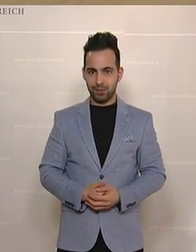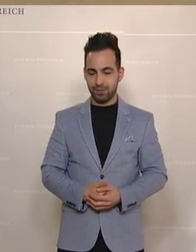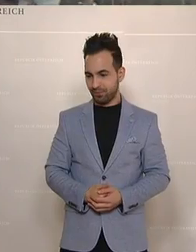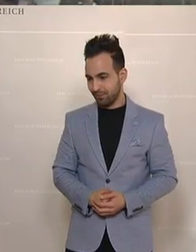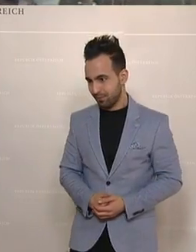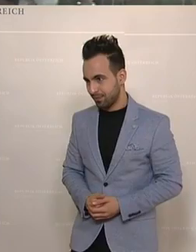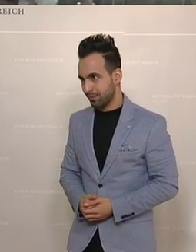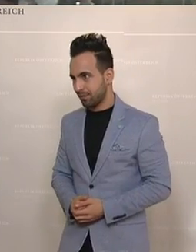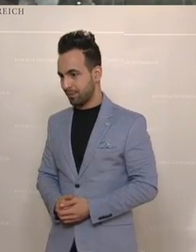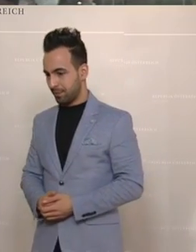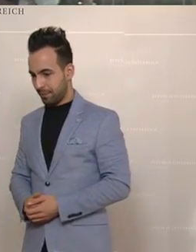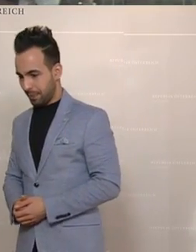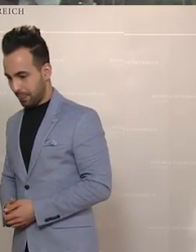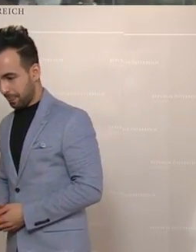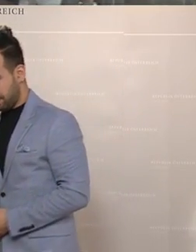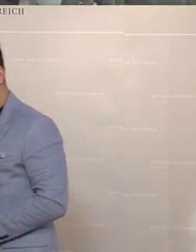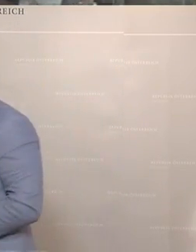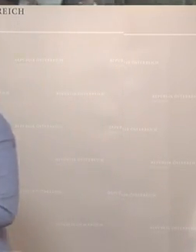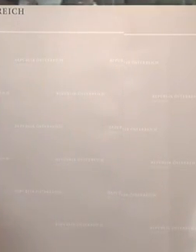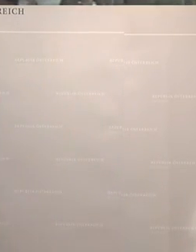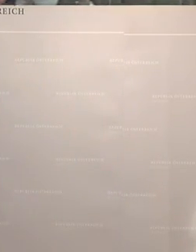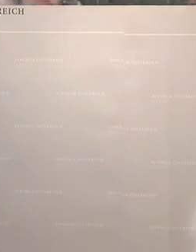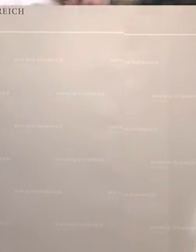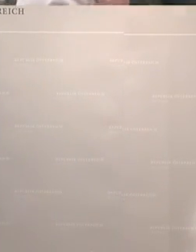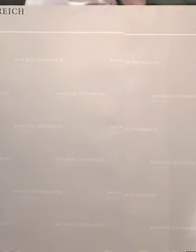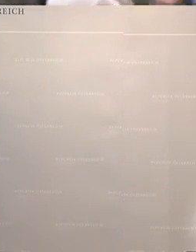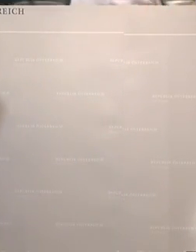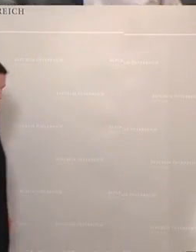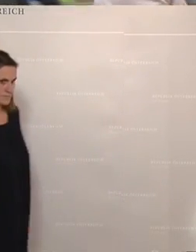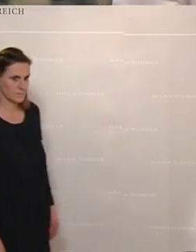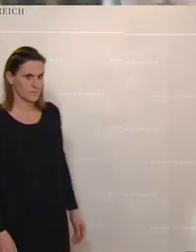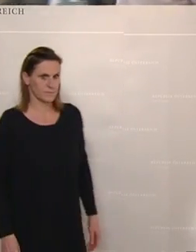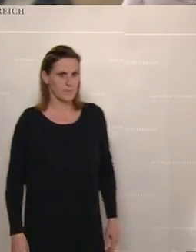zum Corona-Impfplan und den fehlenden Intensivbetten in den Spitälern kommt vom